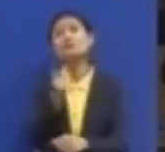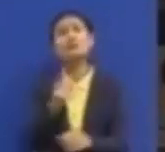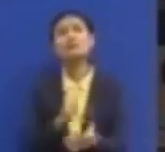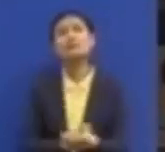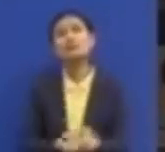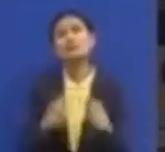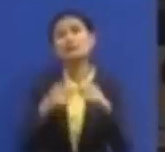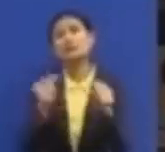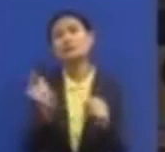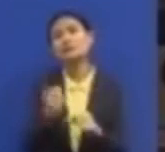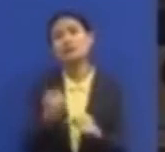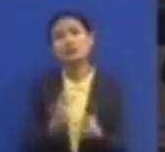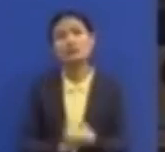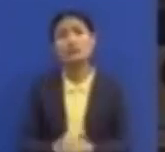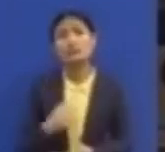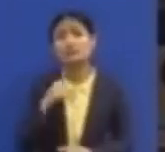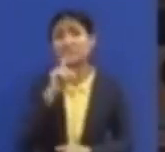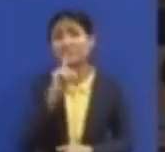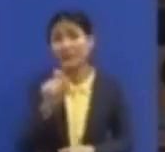มีเรื่องใหม่ๆไหมเ